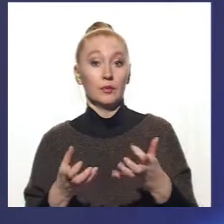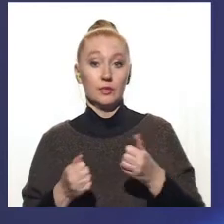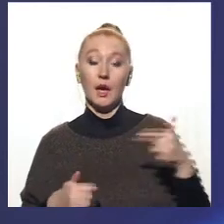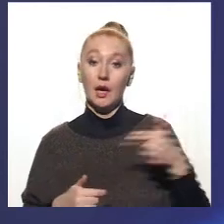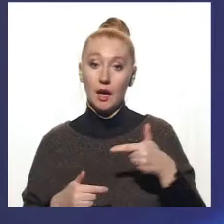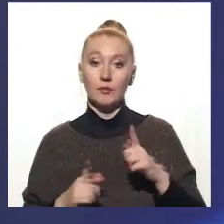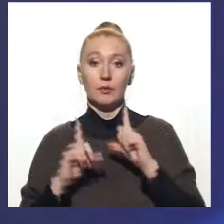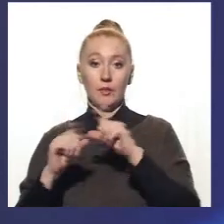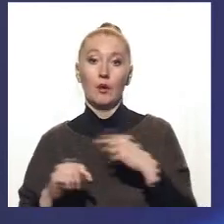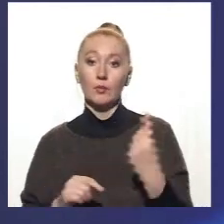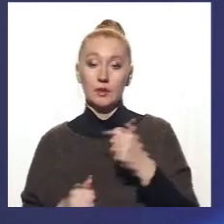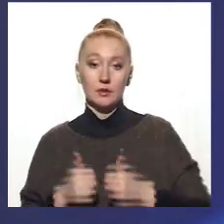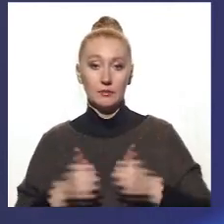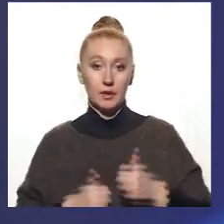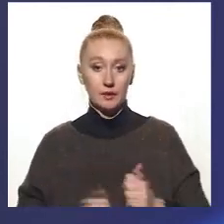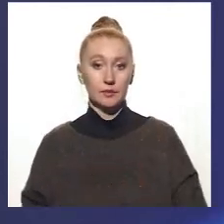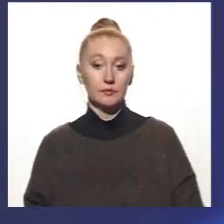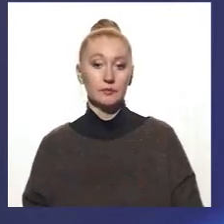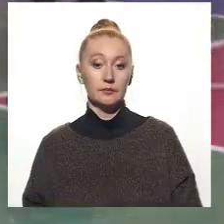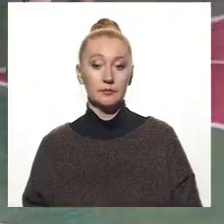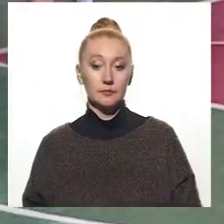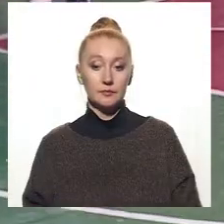отримують грамоти та поїдуть на обласні змагання.